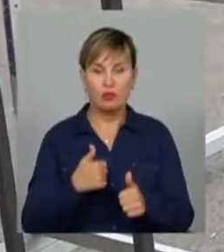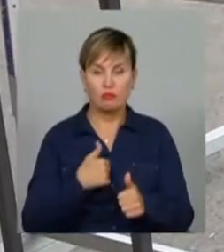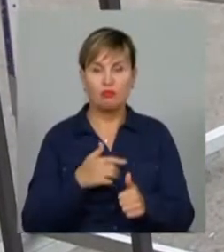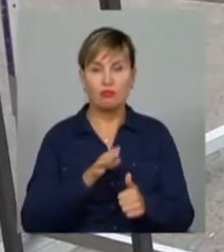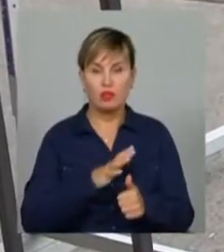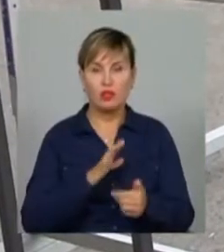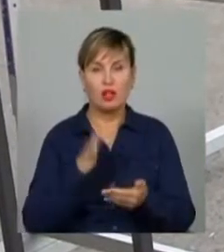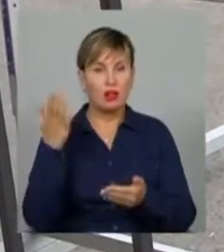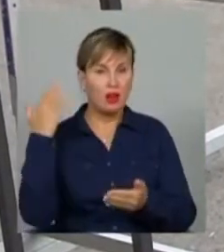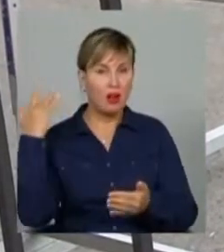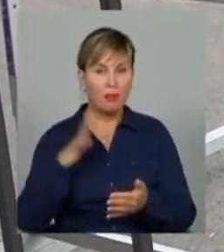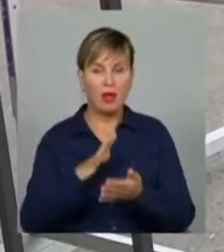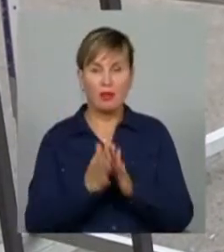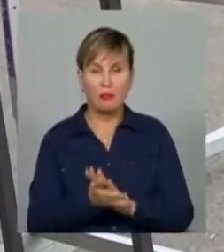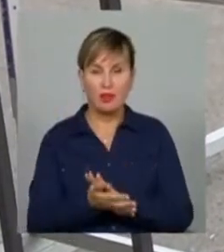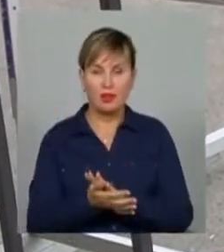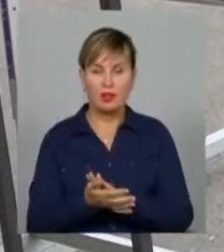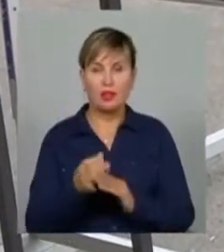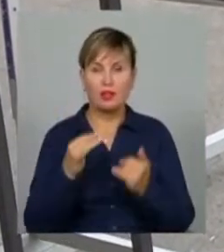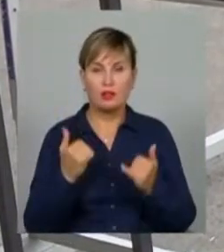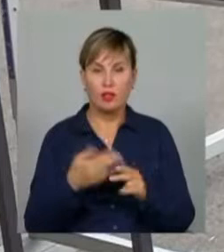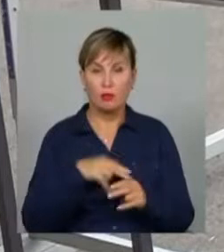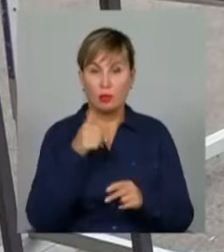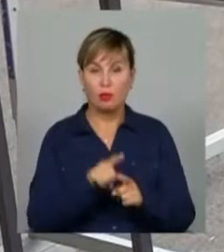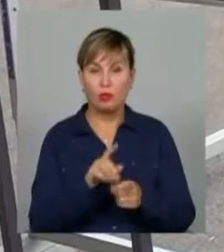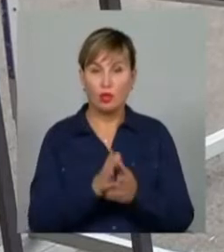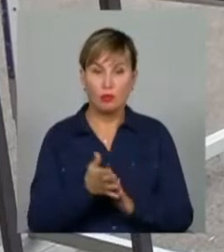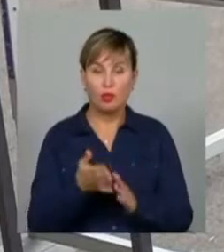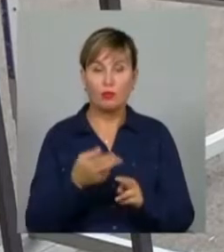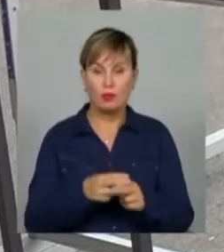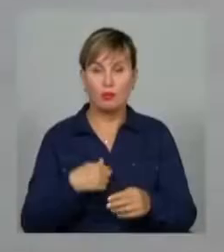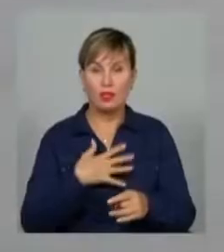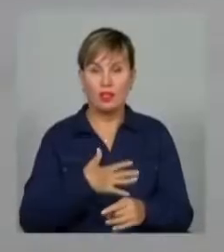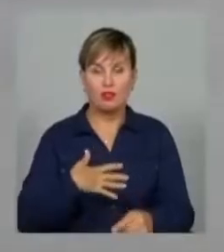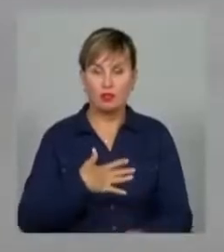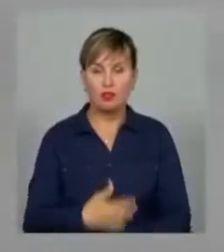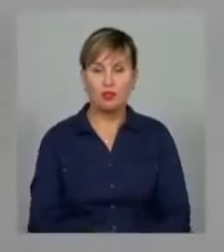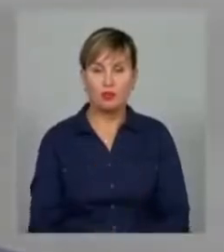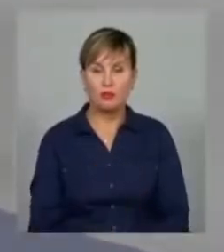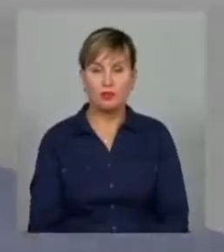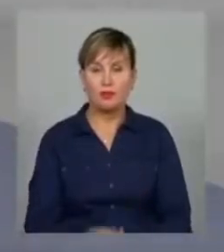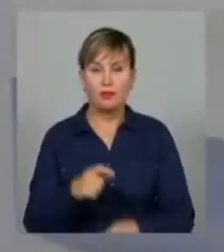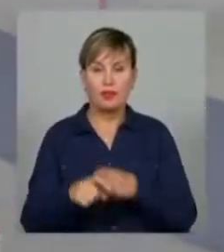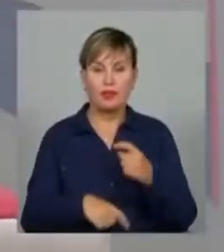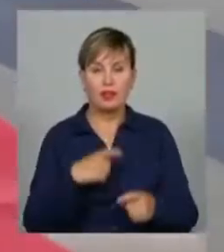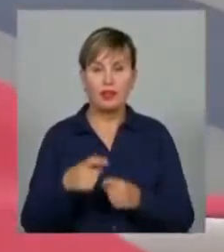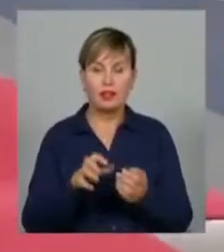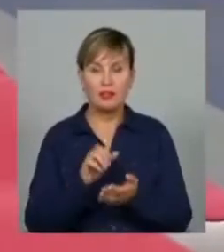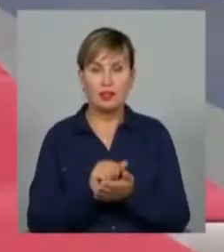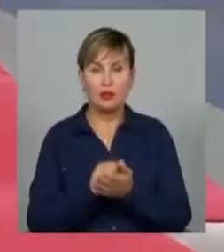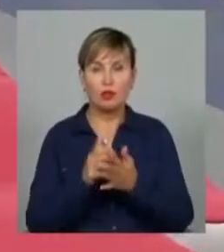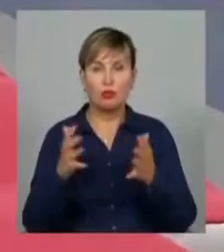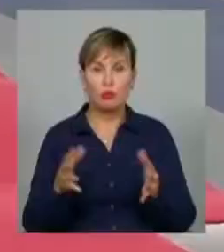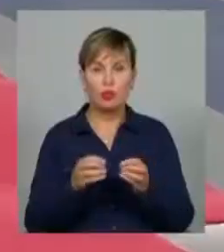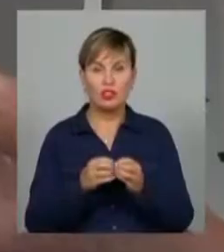прошлом году отменяли, чемпионат Азии в этом году тоже отменили, поэтому я нервничаю. Легкой атлетикой Кристина занимается